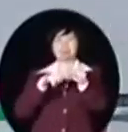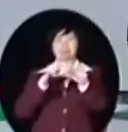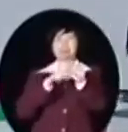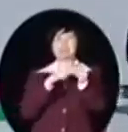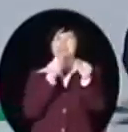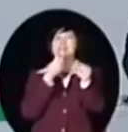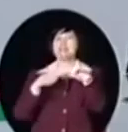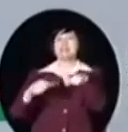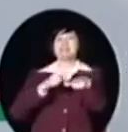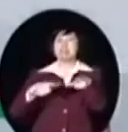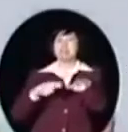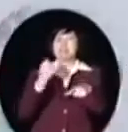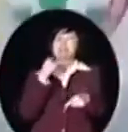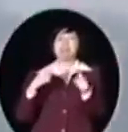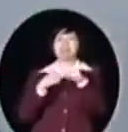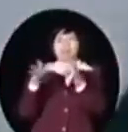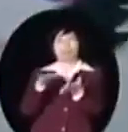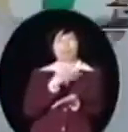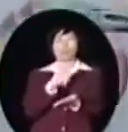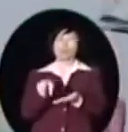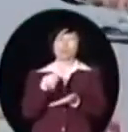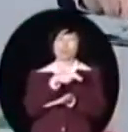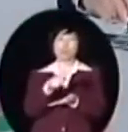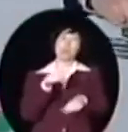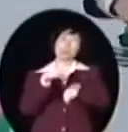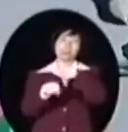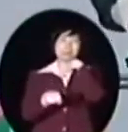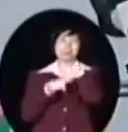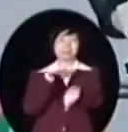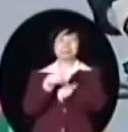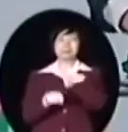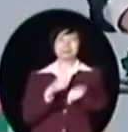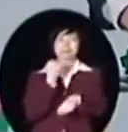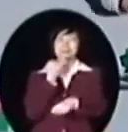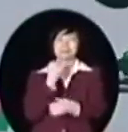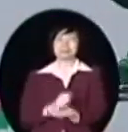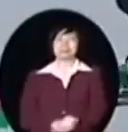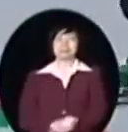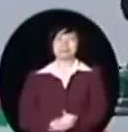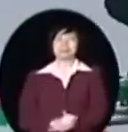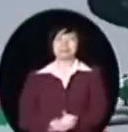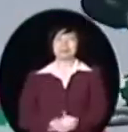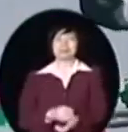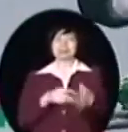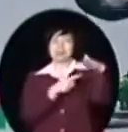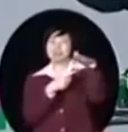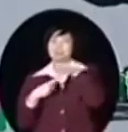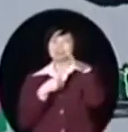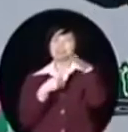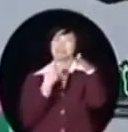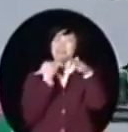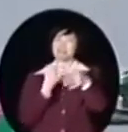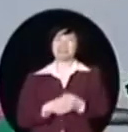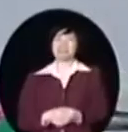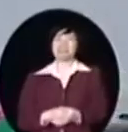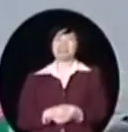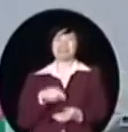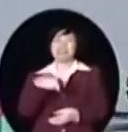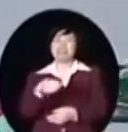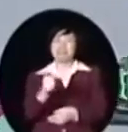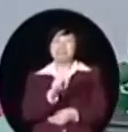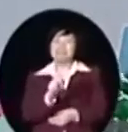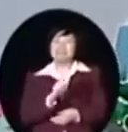这里散步悠游，骑脚踏车，啊，放风筝，代表着什